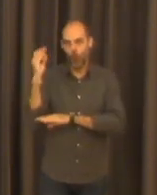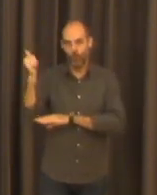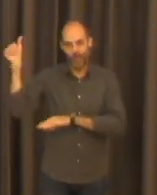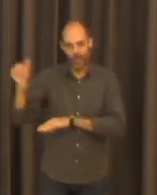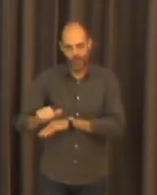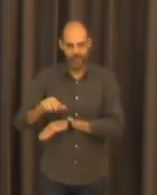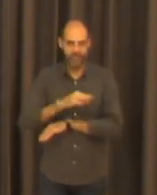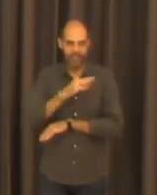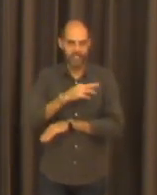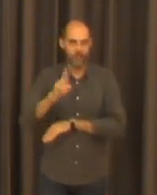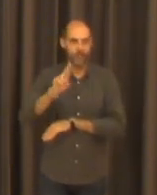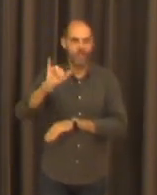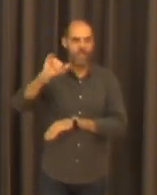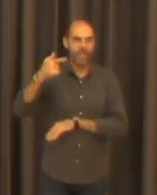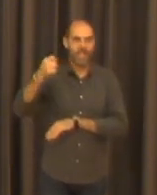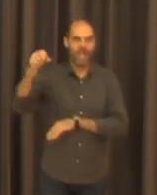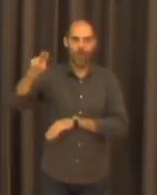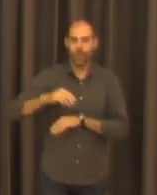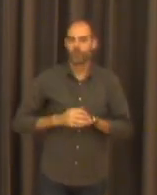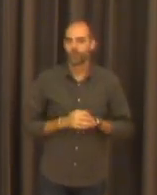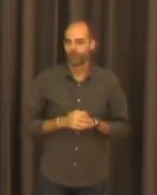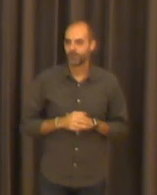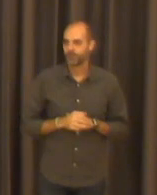Gemma Rigau. Sí. Jo també ho pensava, sí.